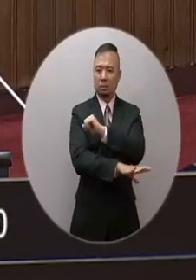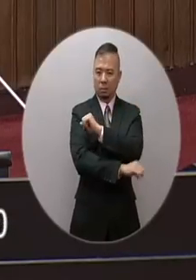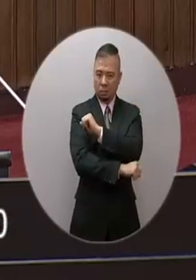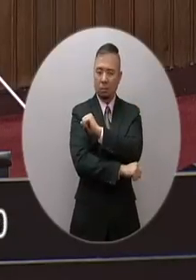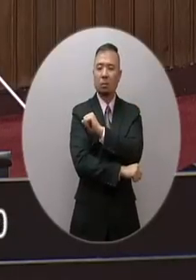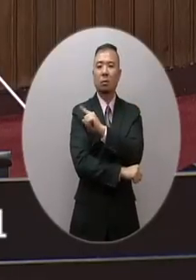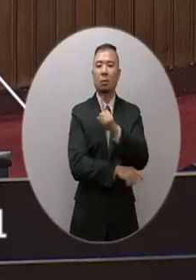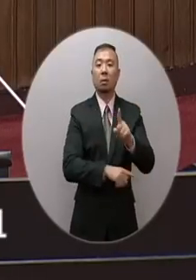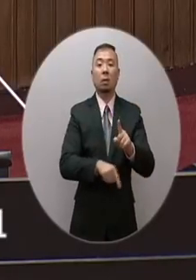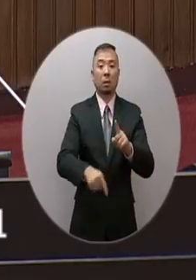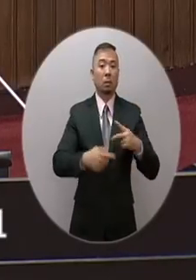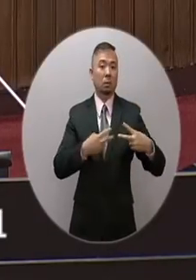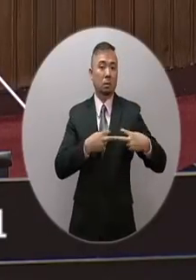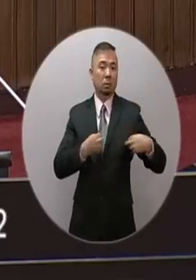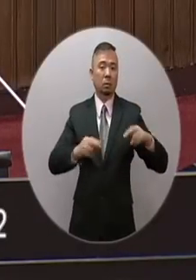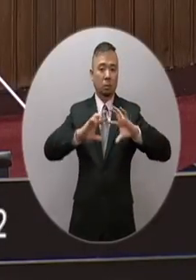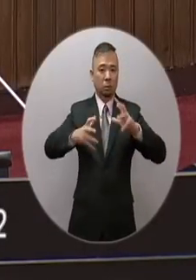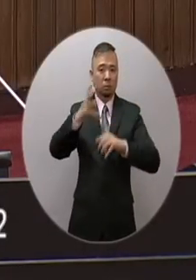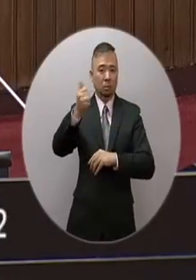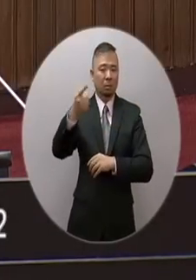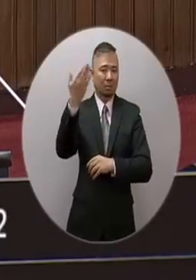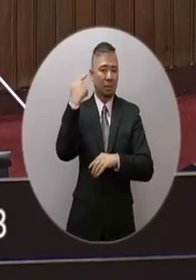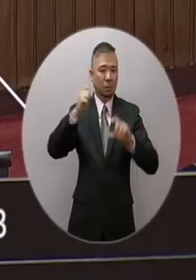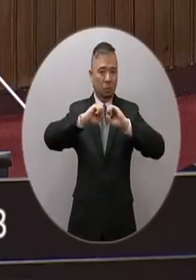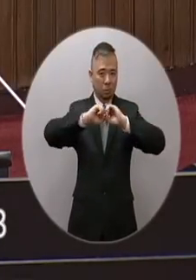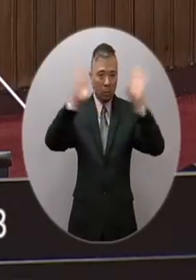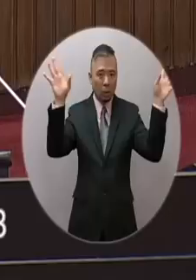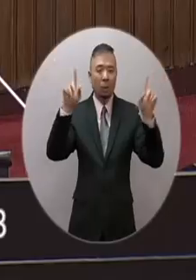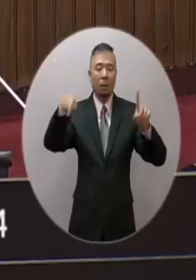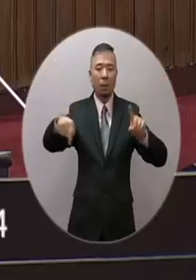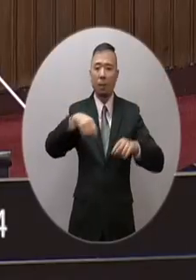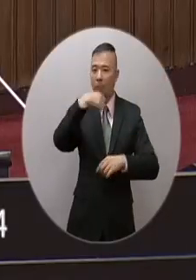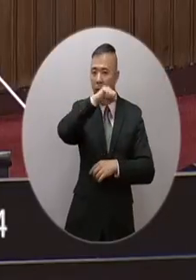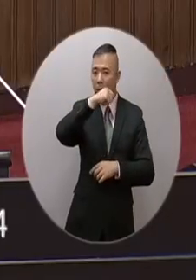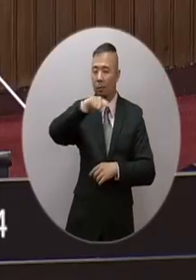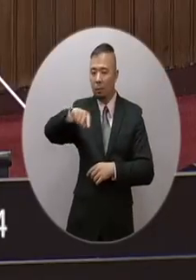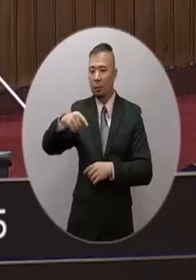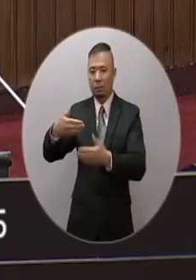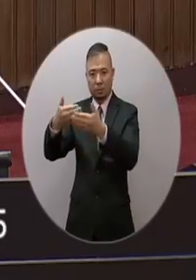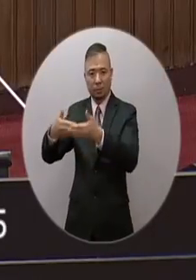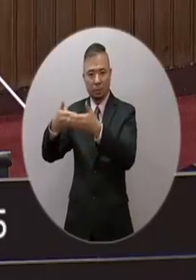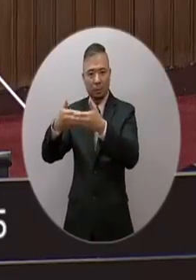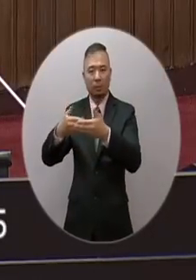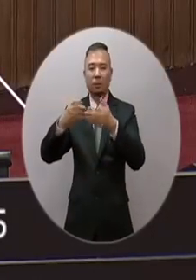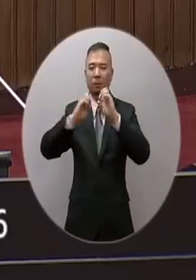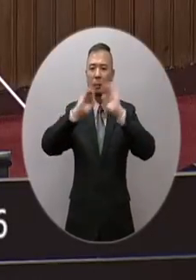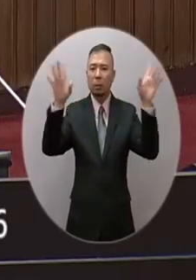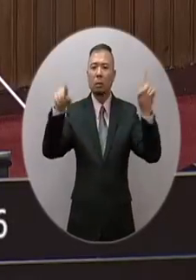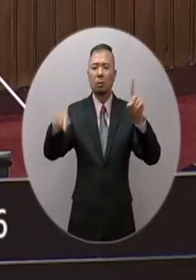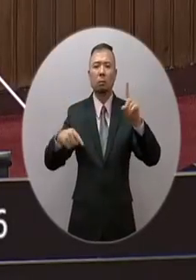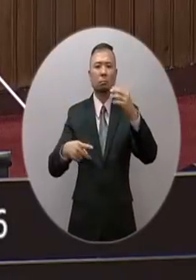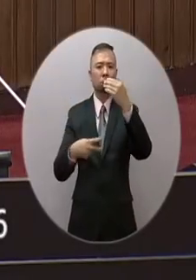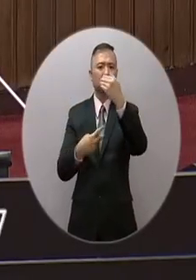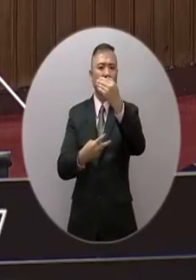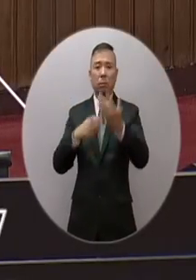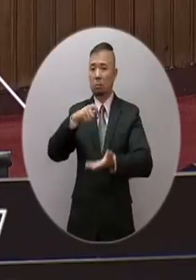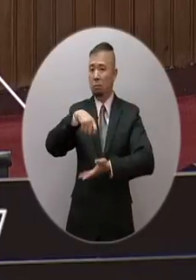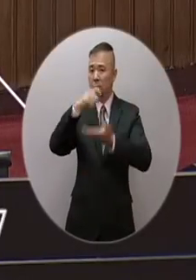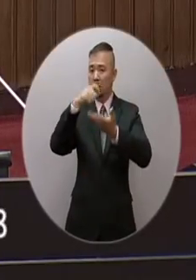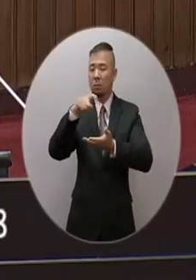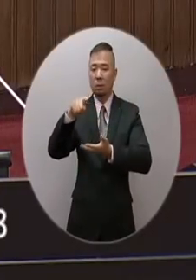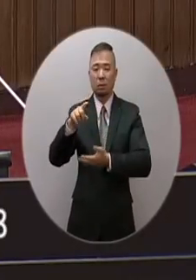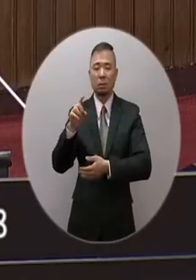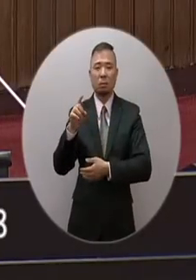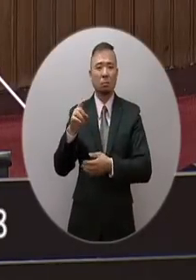蔡总统公开宣示的两岸声明，虽不言明九二共识，但九二共识